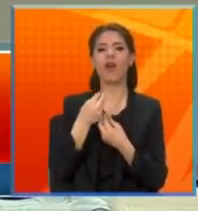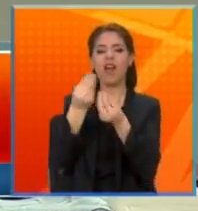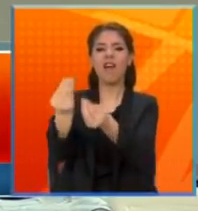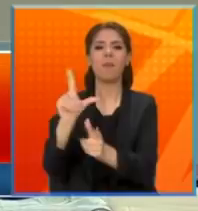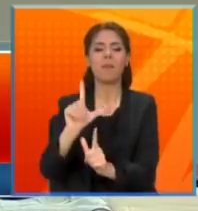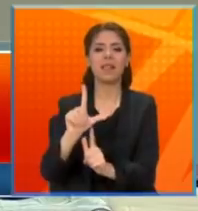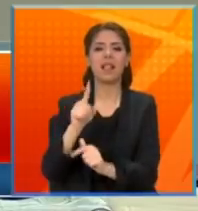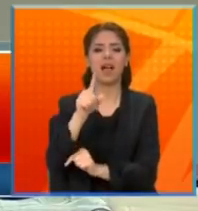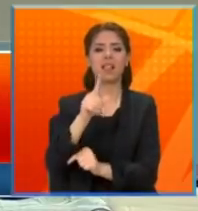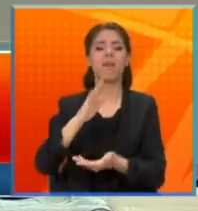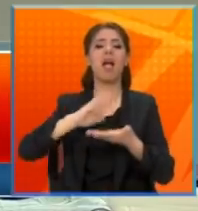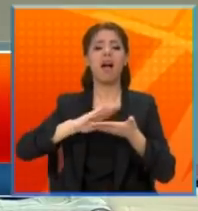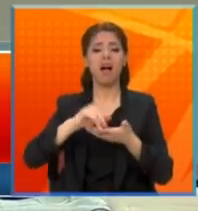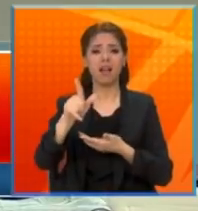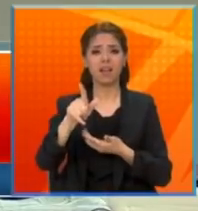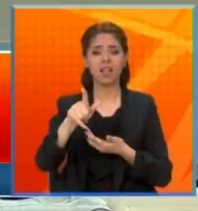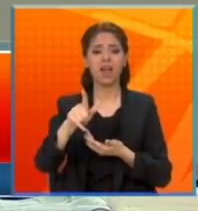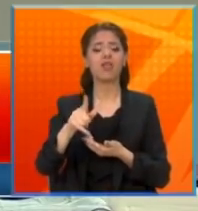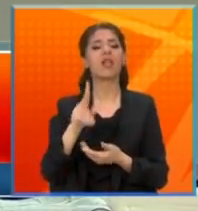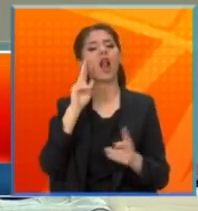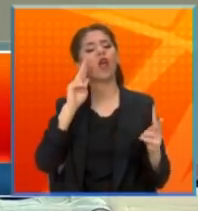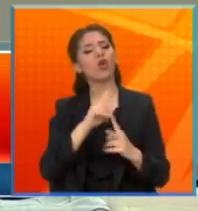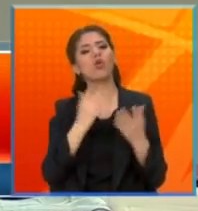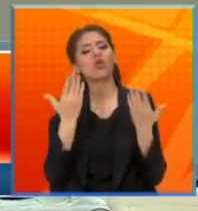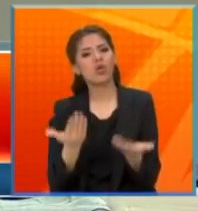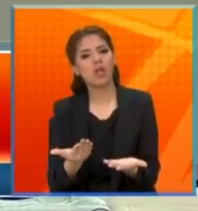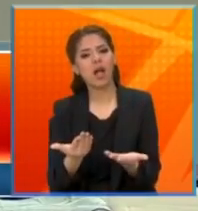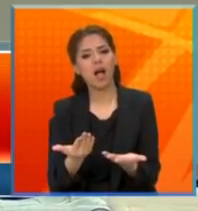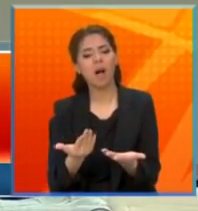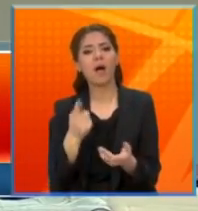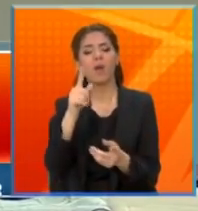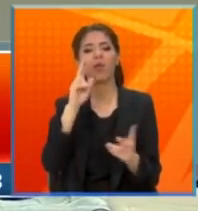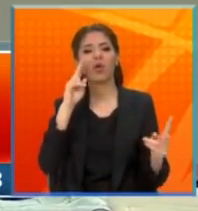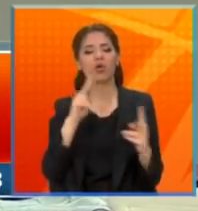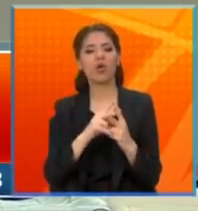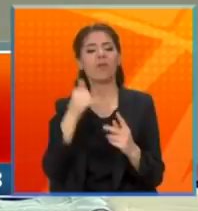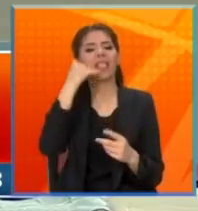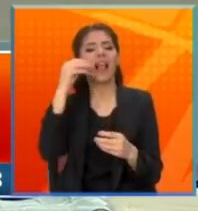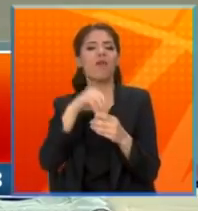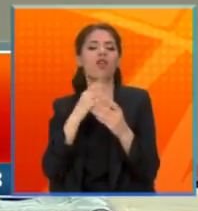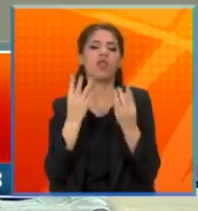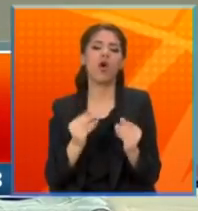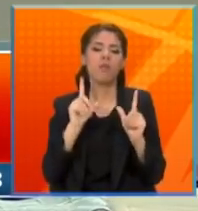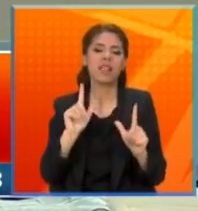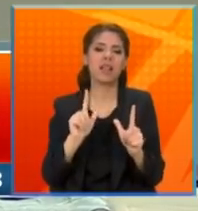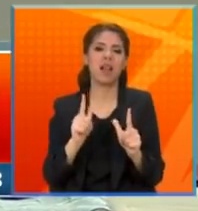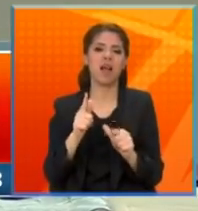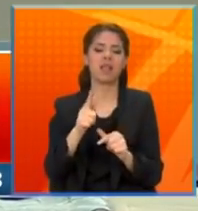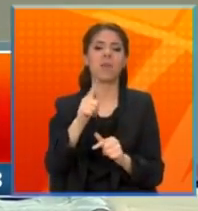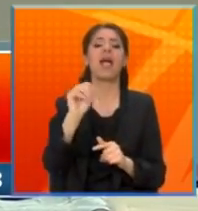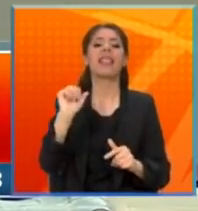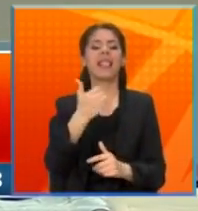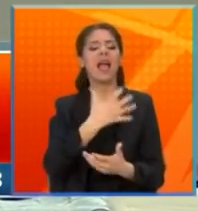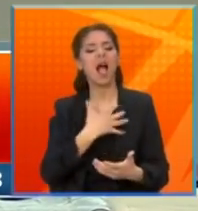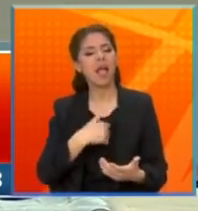gösteriyoruz. Arkadaşlarla yine görüşüyoruz ama görüşmeler telefonla oluyor. Değerli anne